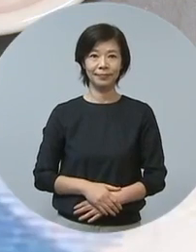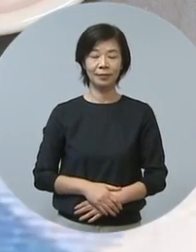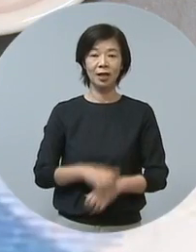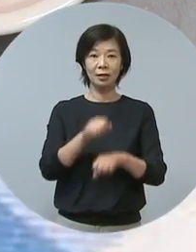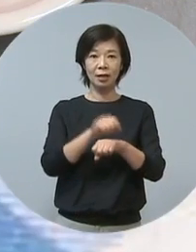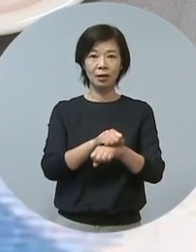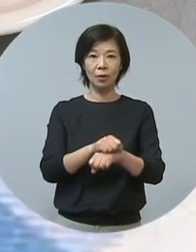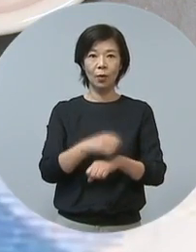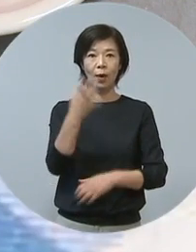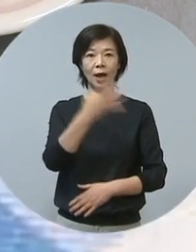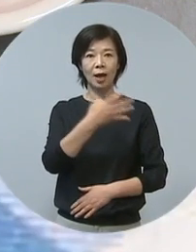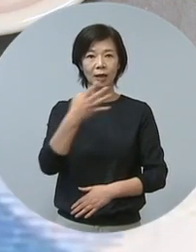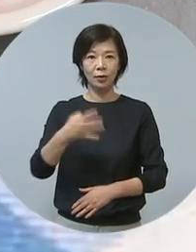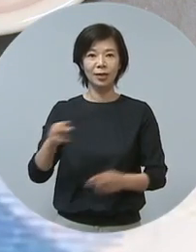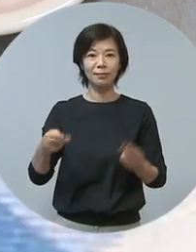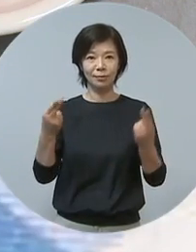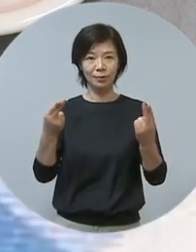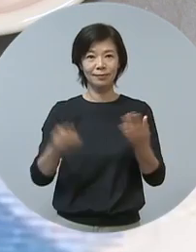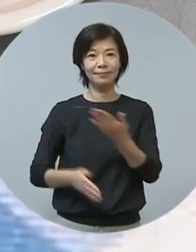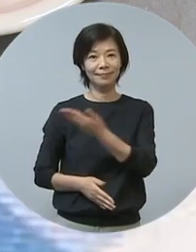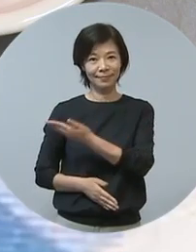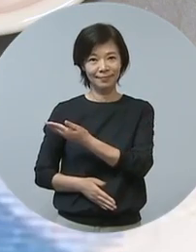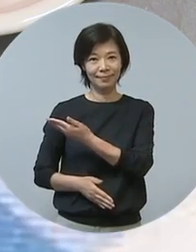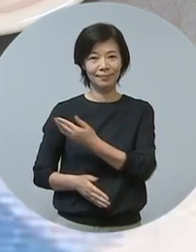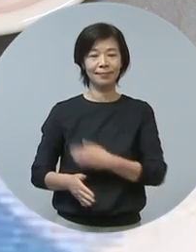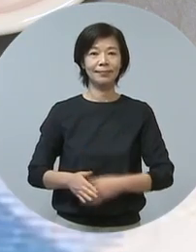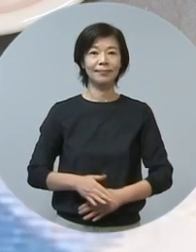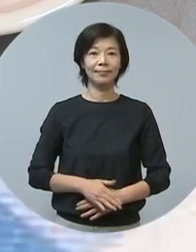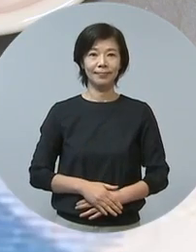材料4人分はご覧の通りとなります。